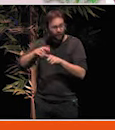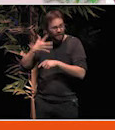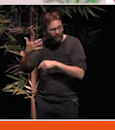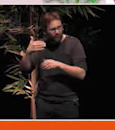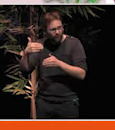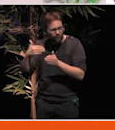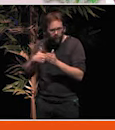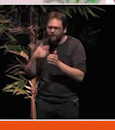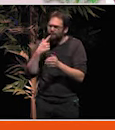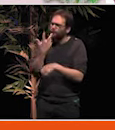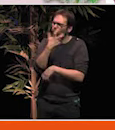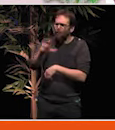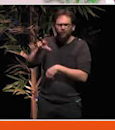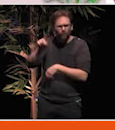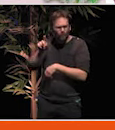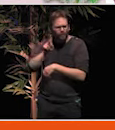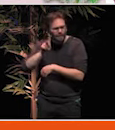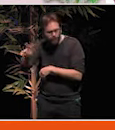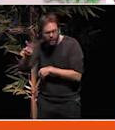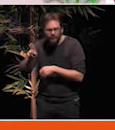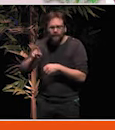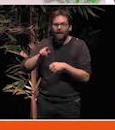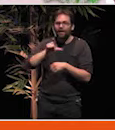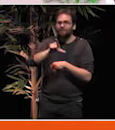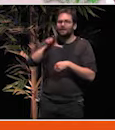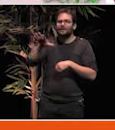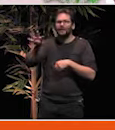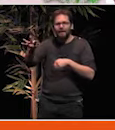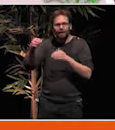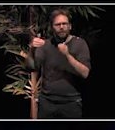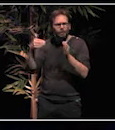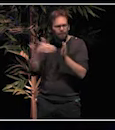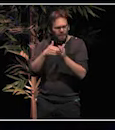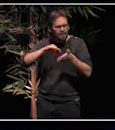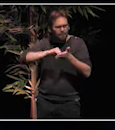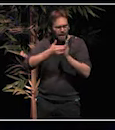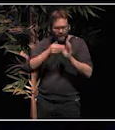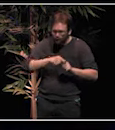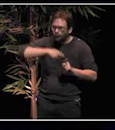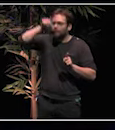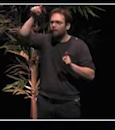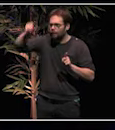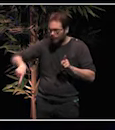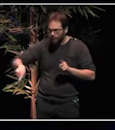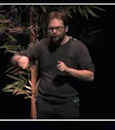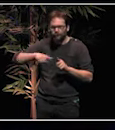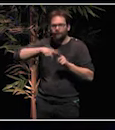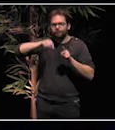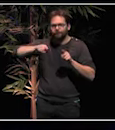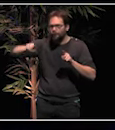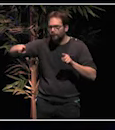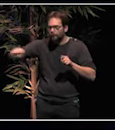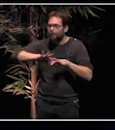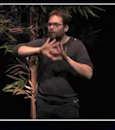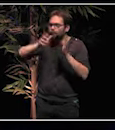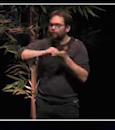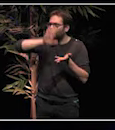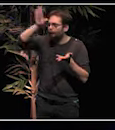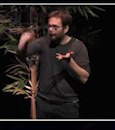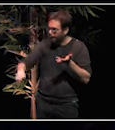330 km et 24 000 mètres de dénivelé. Alors, vous voyez, quelques montées et